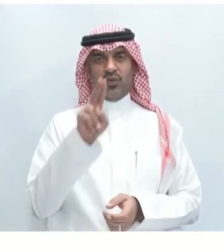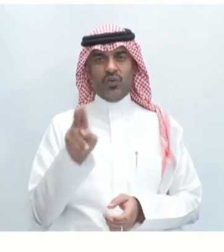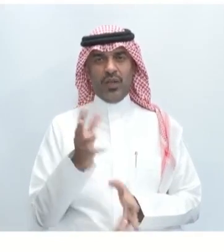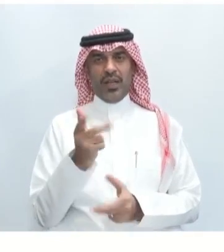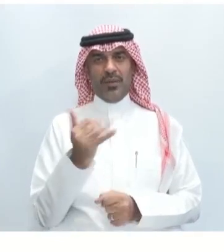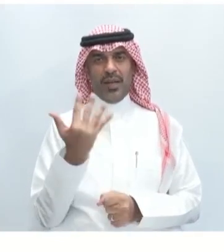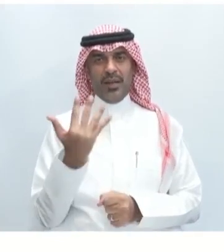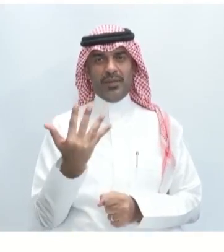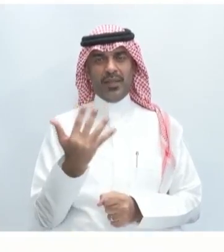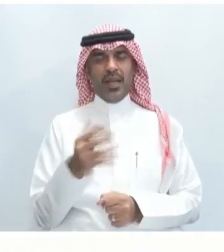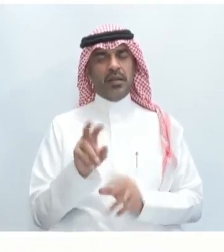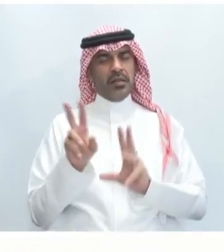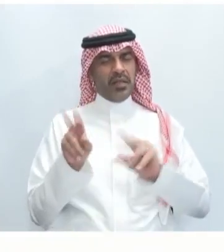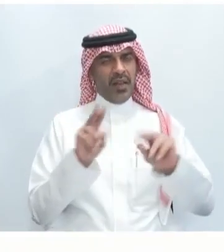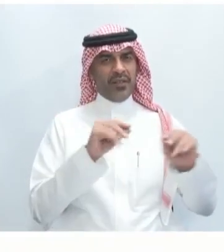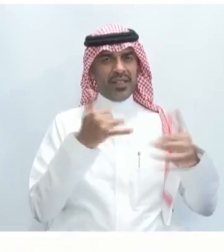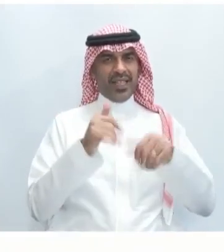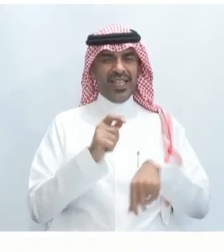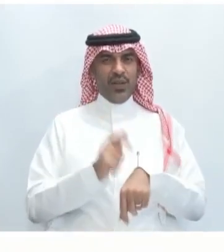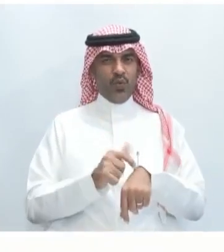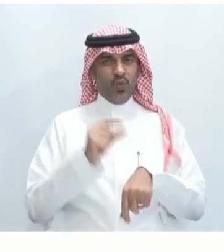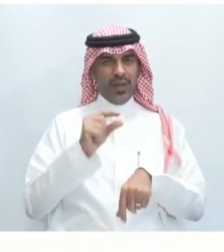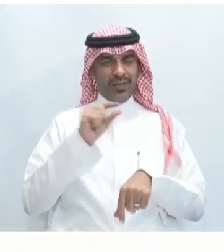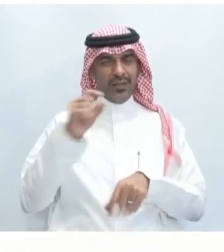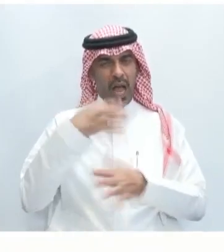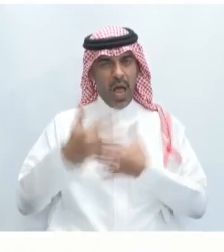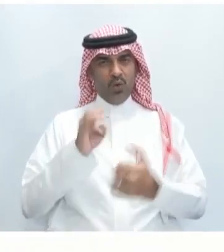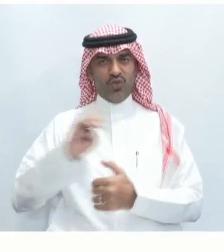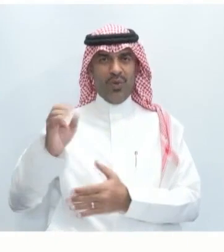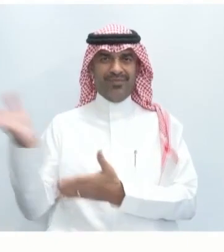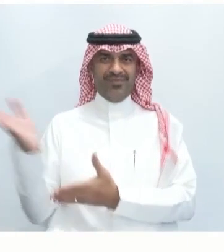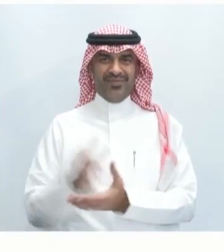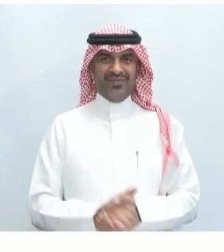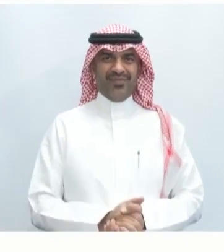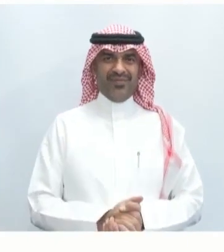الخامس وبنفس الفكره تفضلوا يا مبدعين